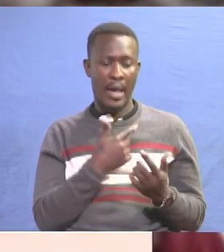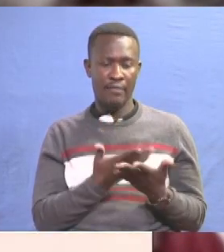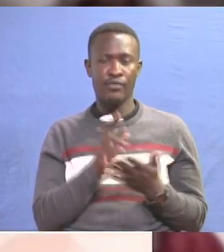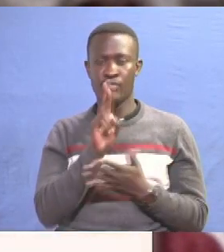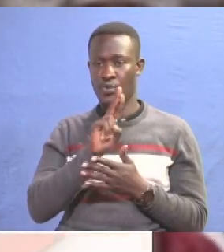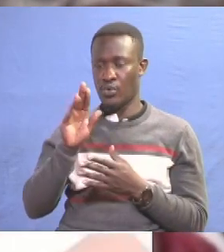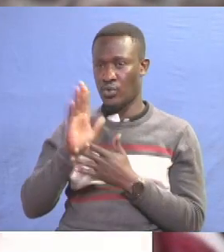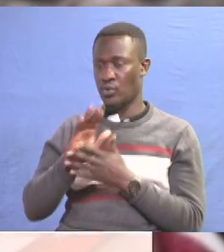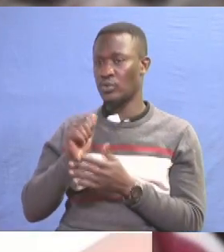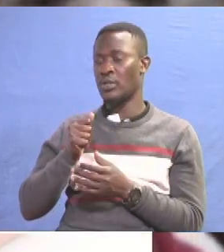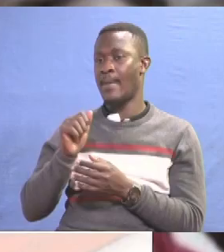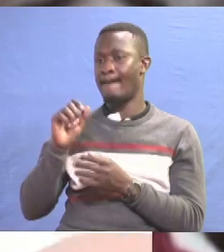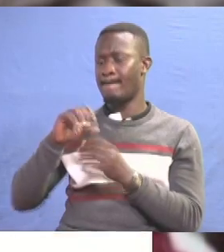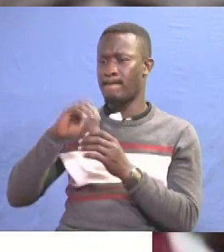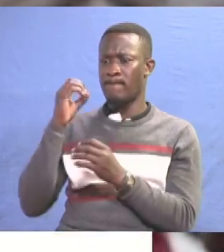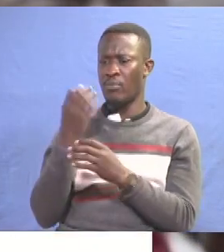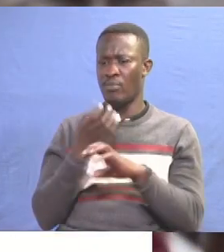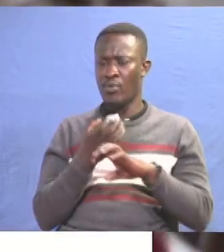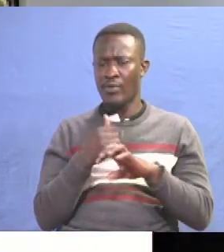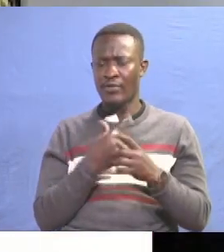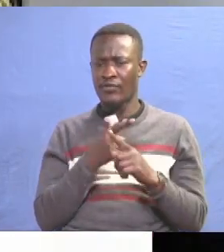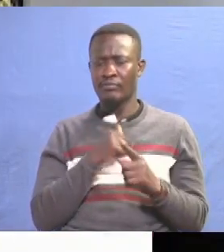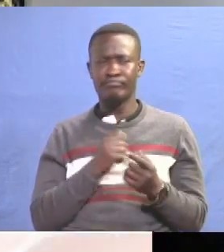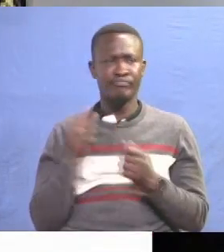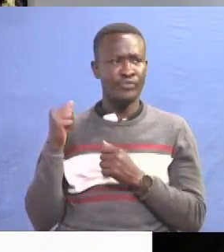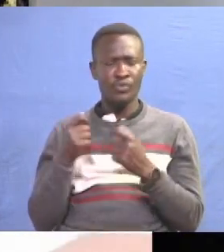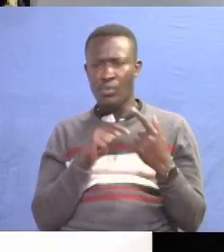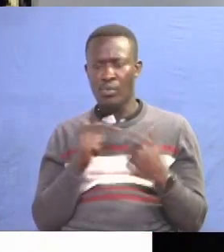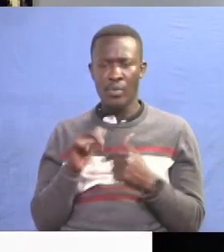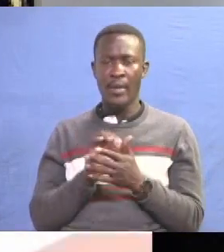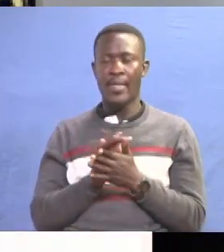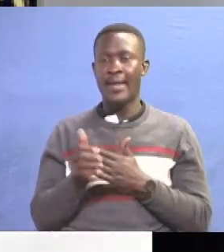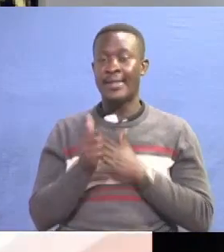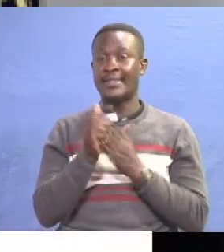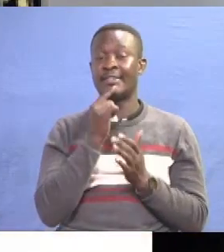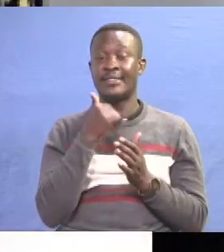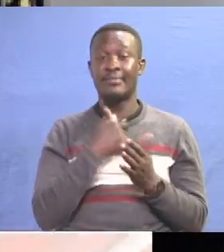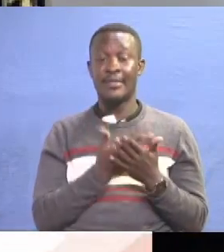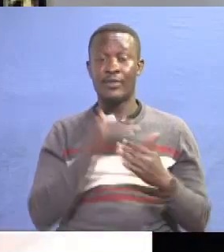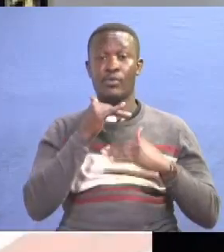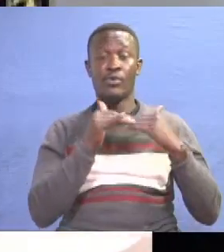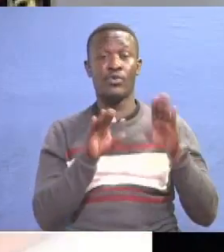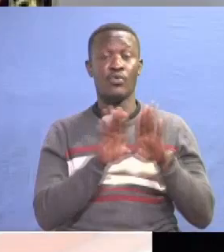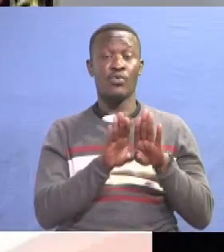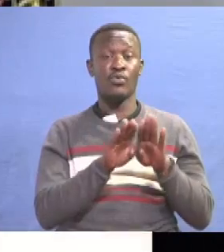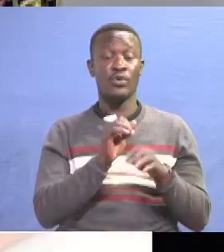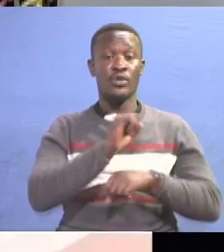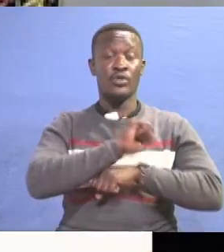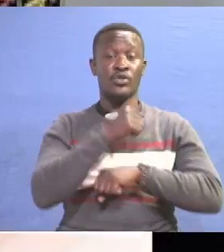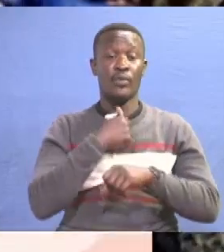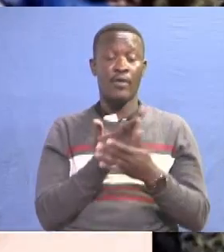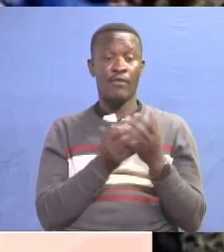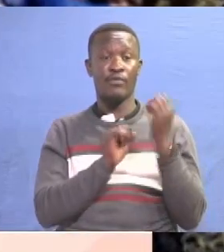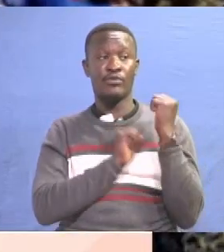yakitumia fimbo na mawe kupigana katika vurumai hilo. Aidha, uongozi wa shule umesema hatua ya kufunga shule ni kuhakikisha usalama